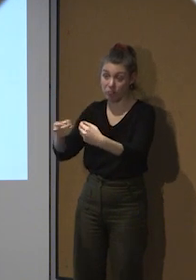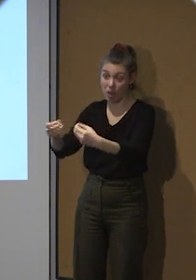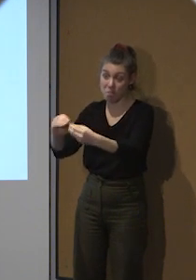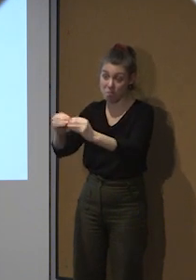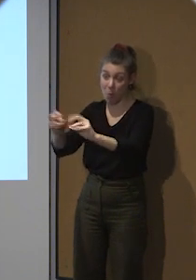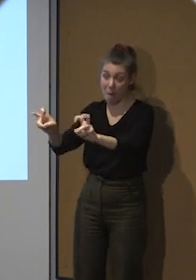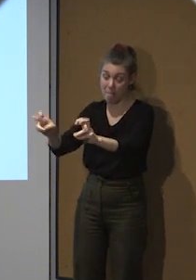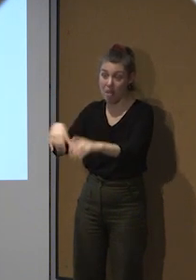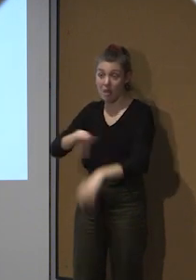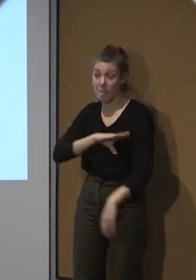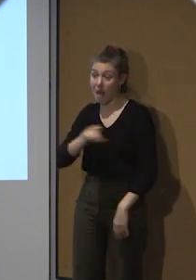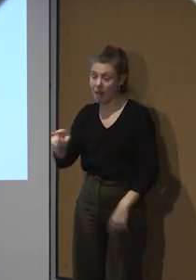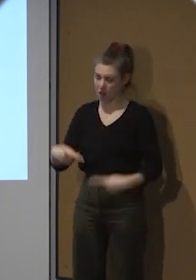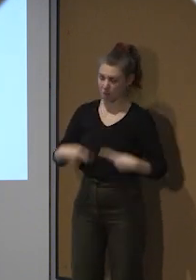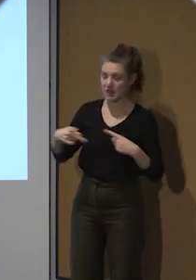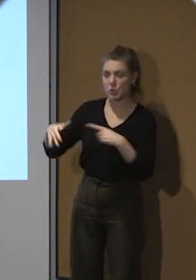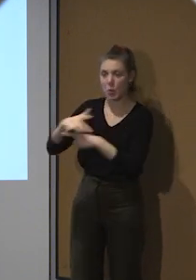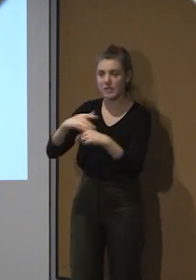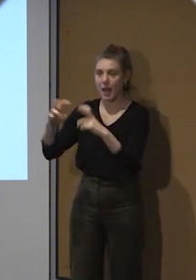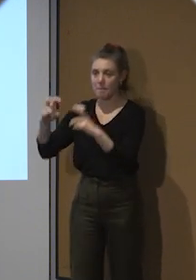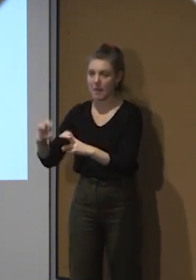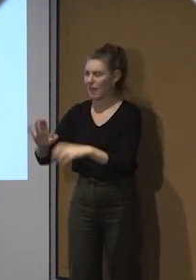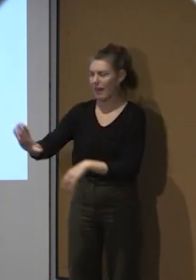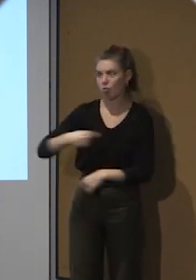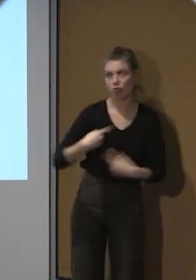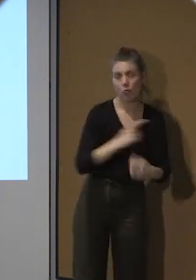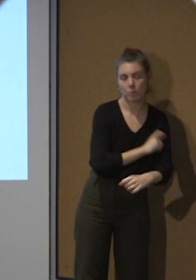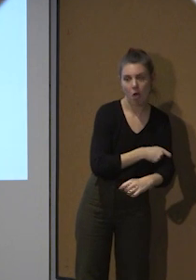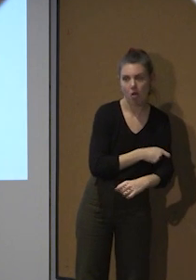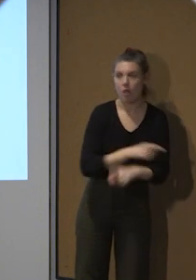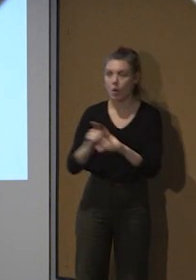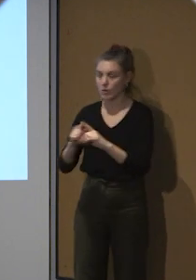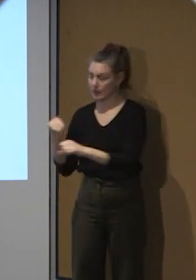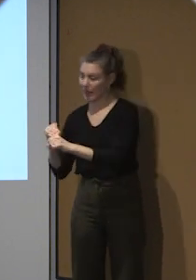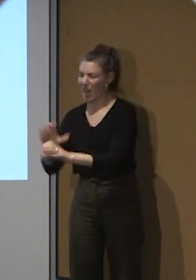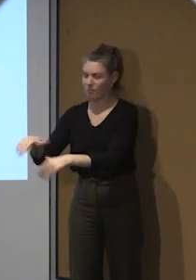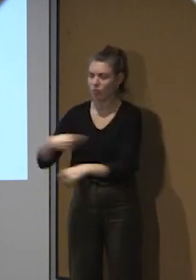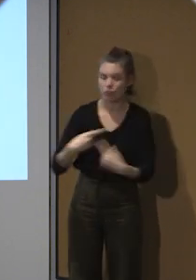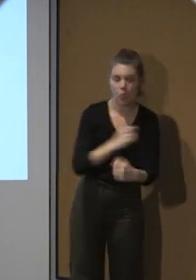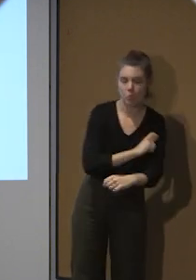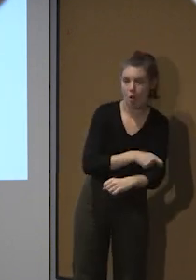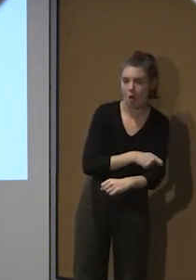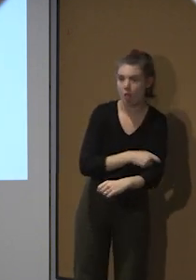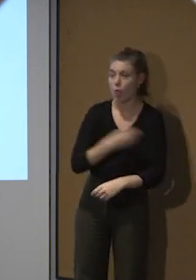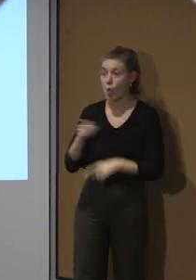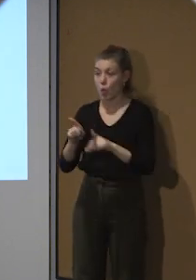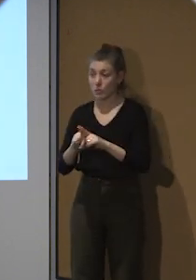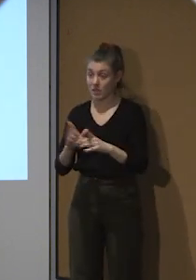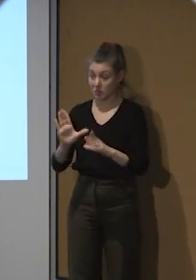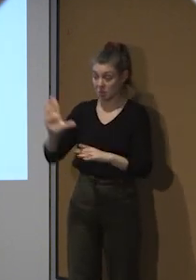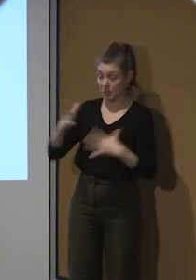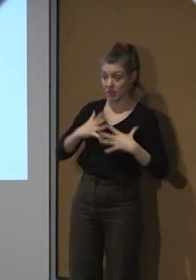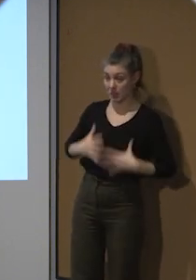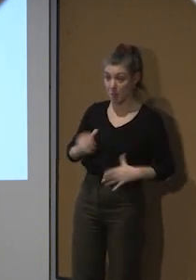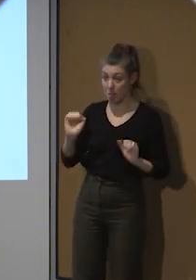un retentissement social au niveau de la famille, au niveau du travail, va avoir un retentissement au niveau physique, où c'est un sportif, par